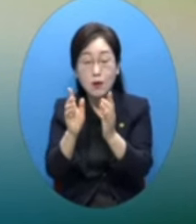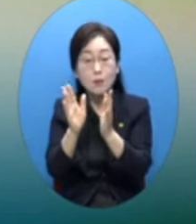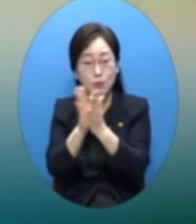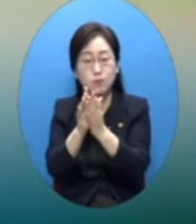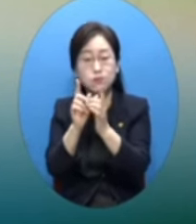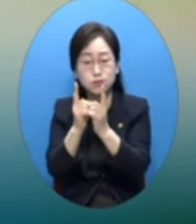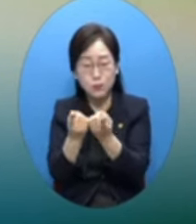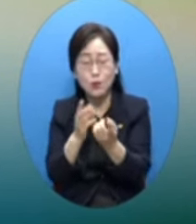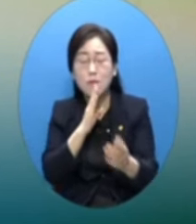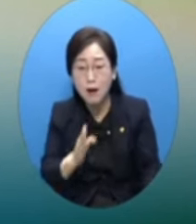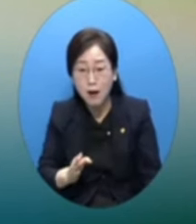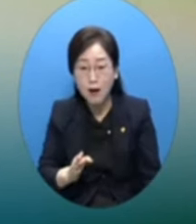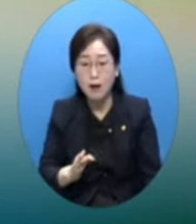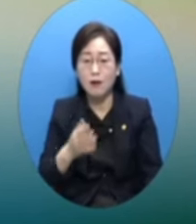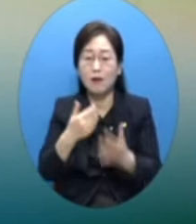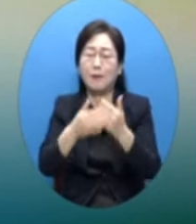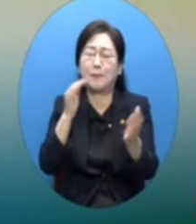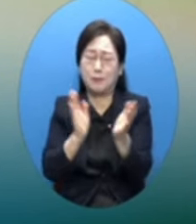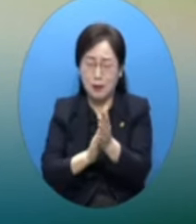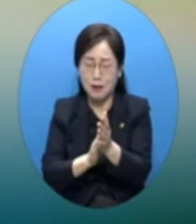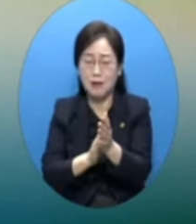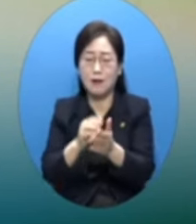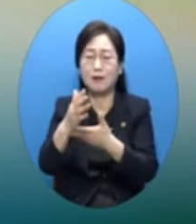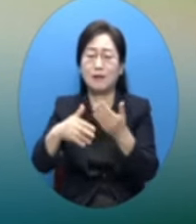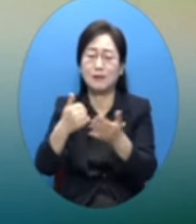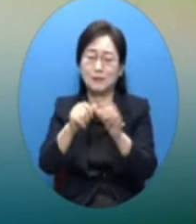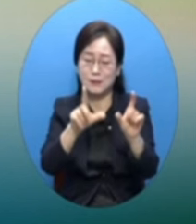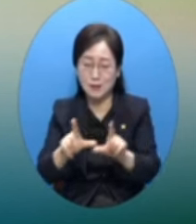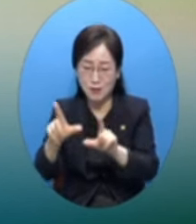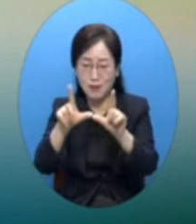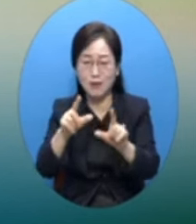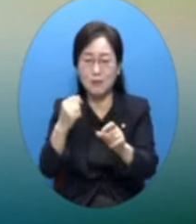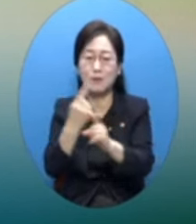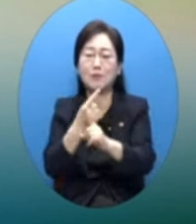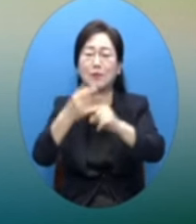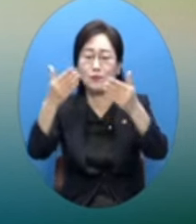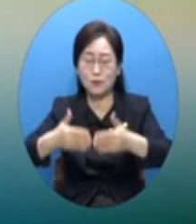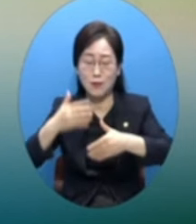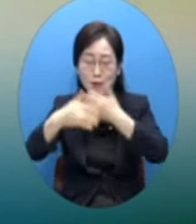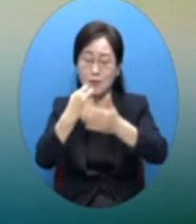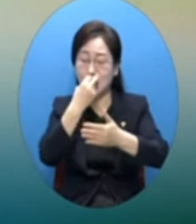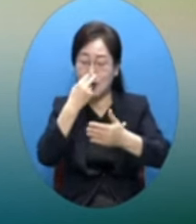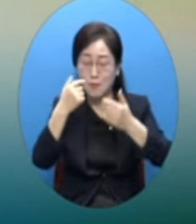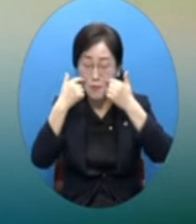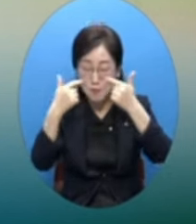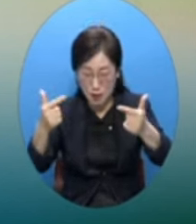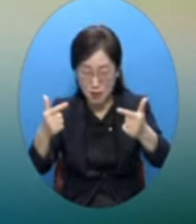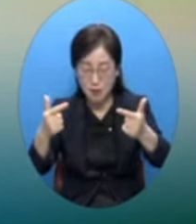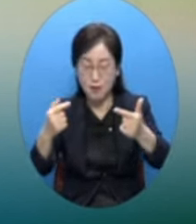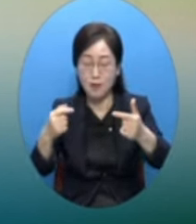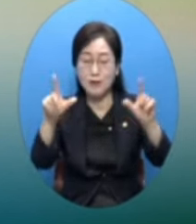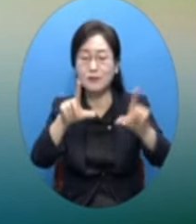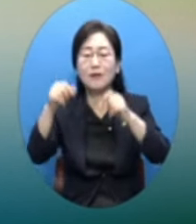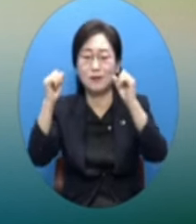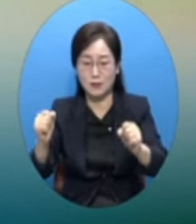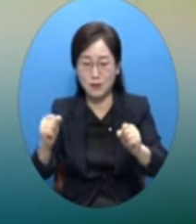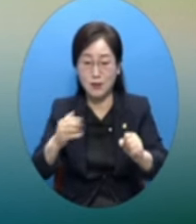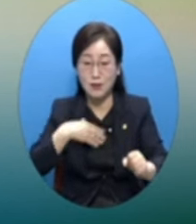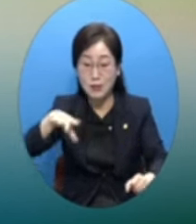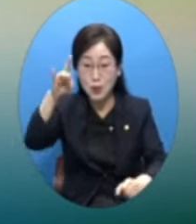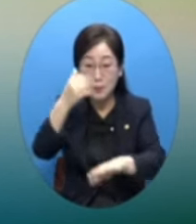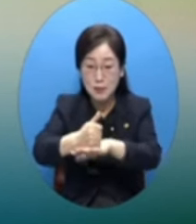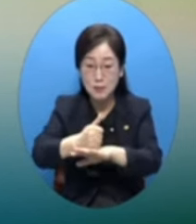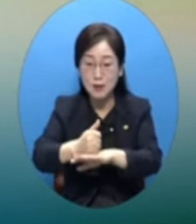같은 삶은 온전히 하나님께서 하신 일이다. 하나님은 명백히 살아계신다. 나는 처음이요 마지막이니